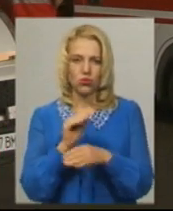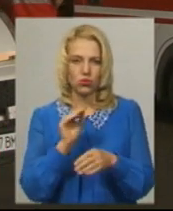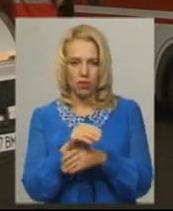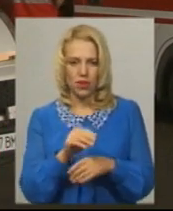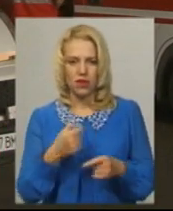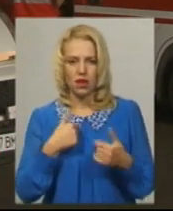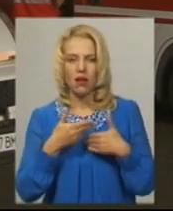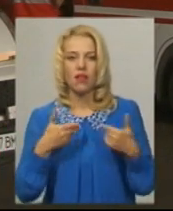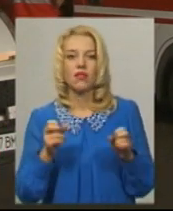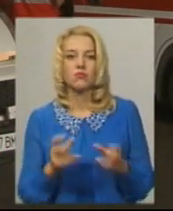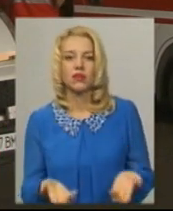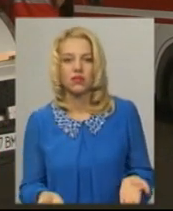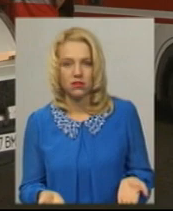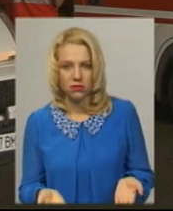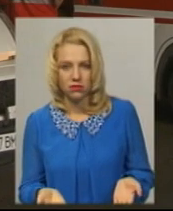Нам як робити?